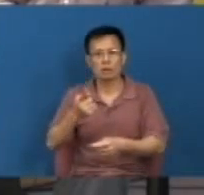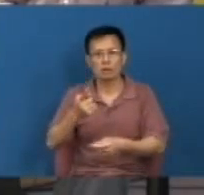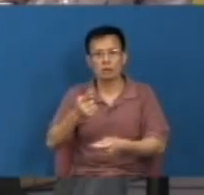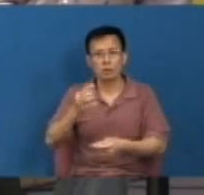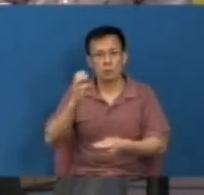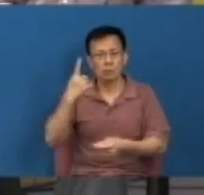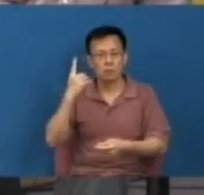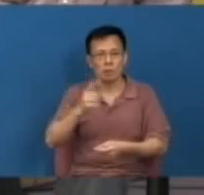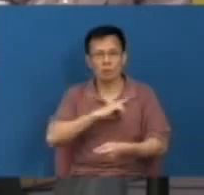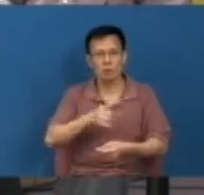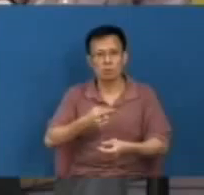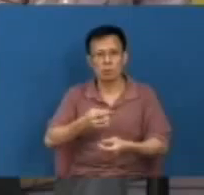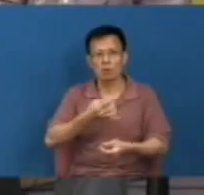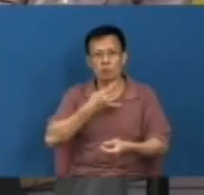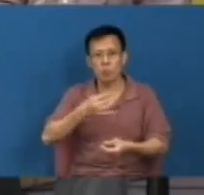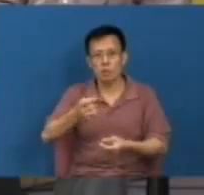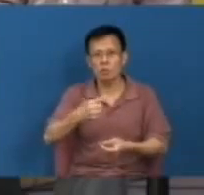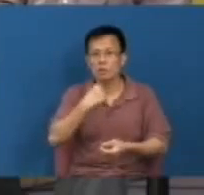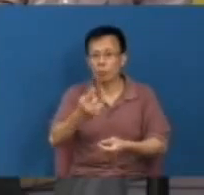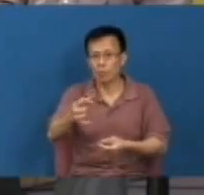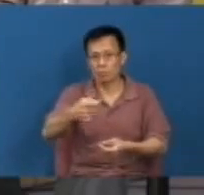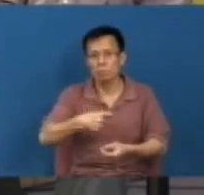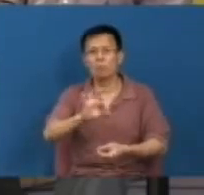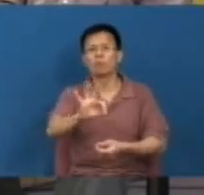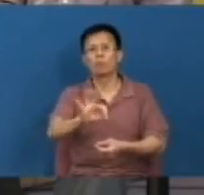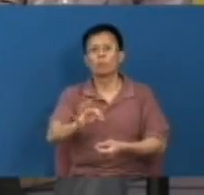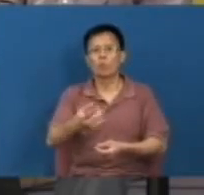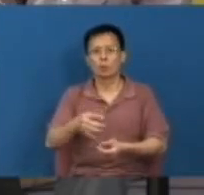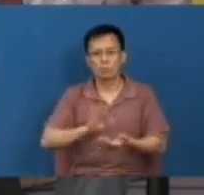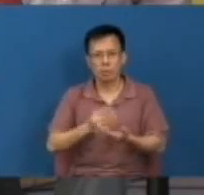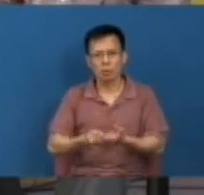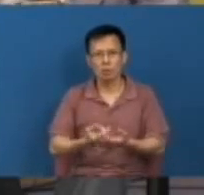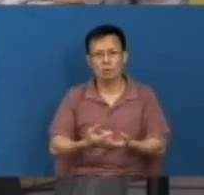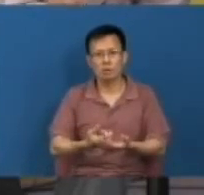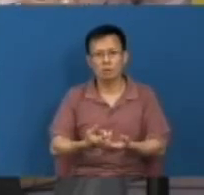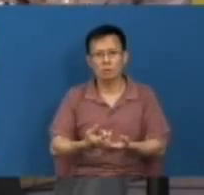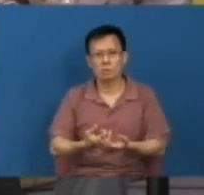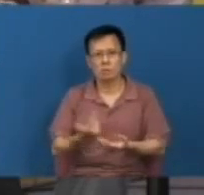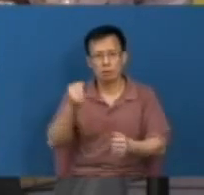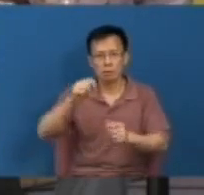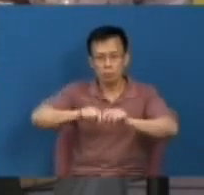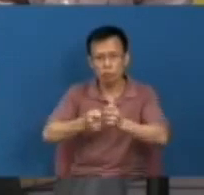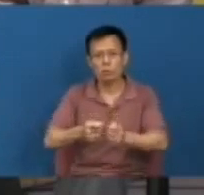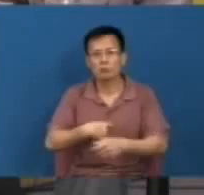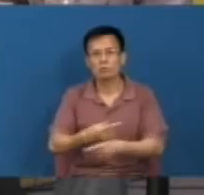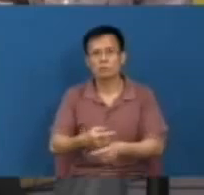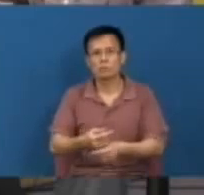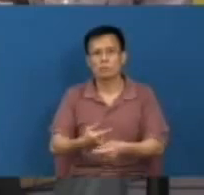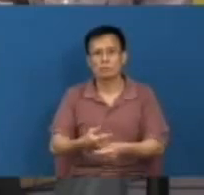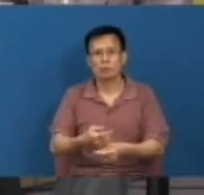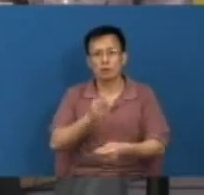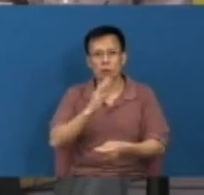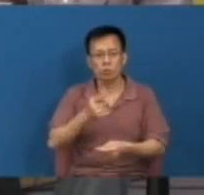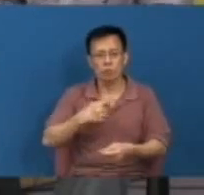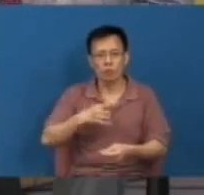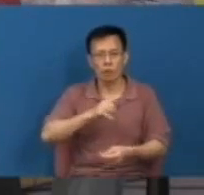收，地契仲喺自己手上。 咁契話唔係 我。咁我諗正常嘅人，嗱，即係正常嘅人。阿林生，如果你翻到你屋企，